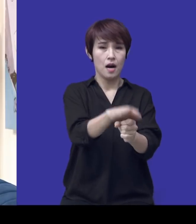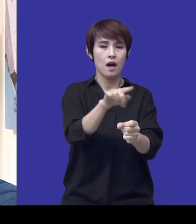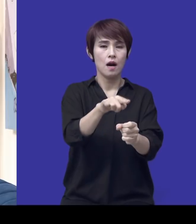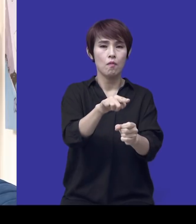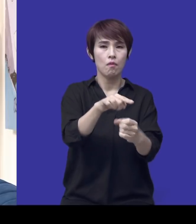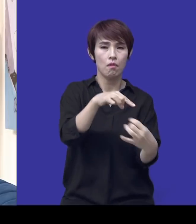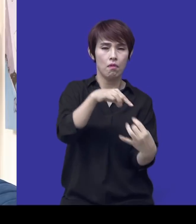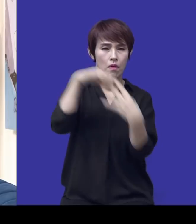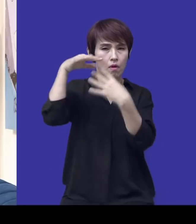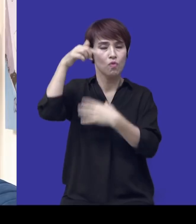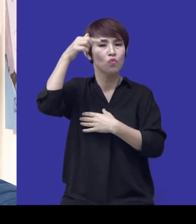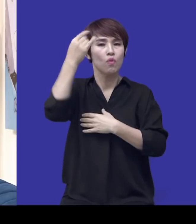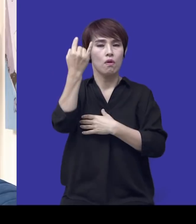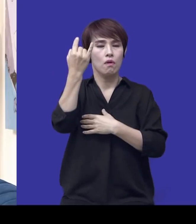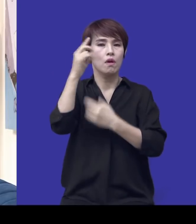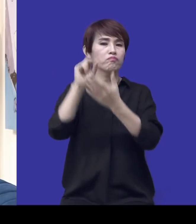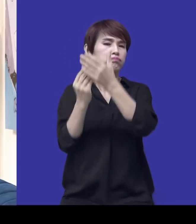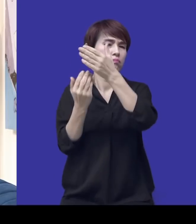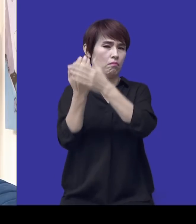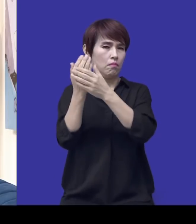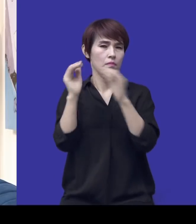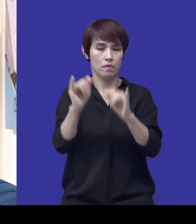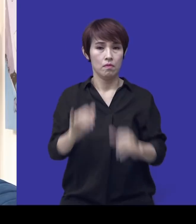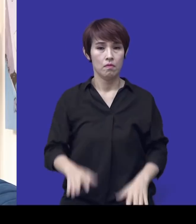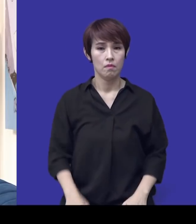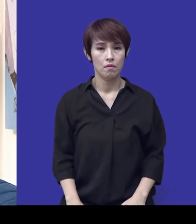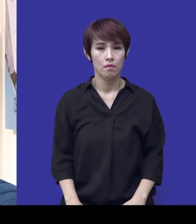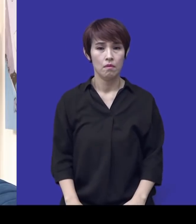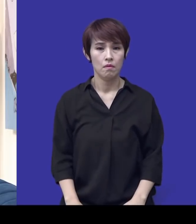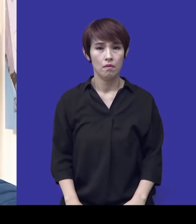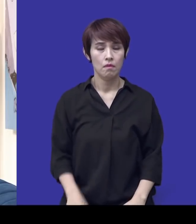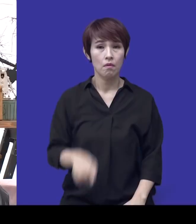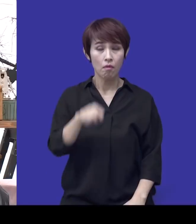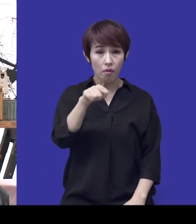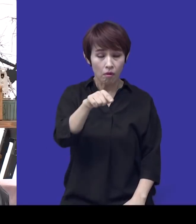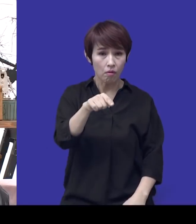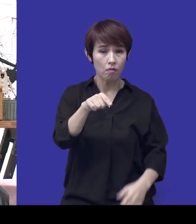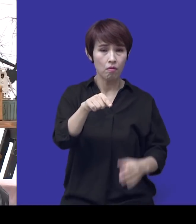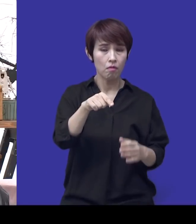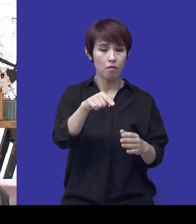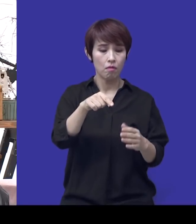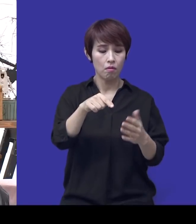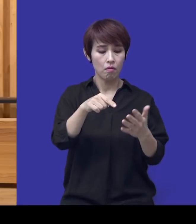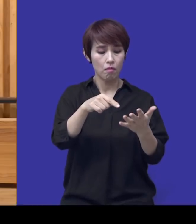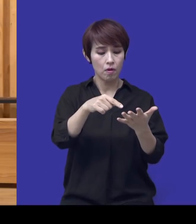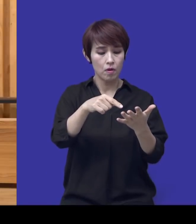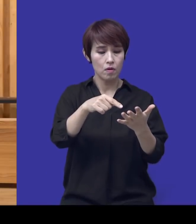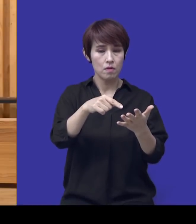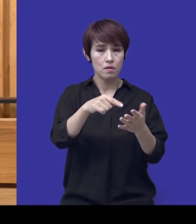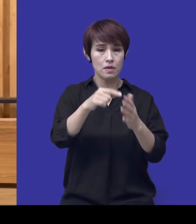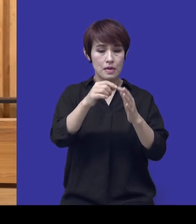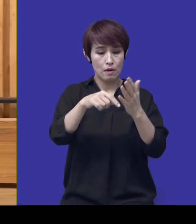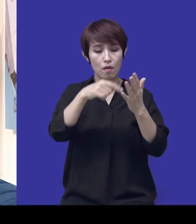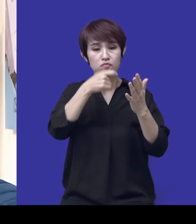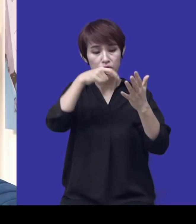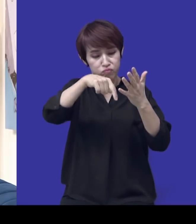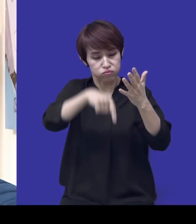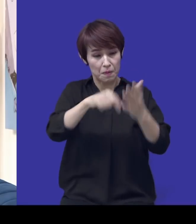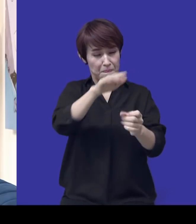그거를 사람들이 알면서도 안 하는 이유가 절단하면은 땀이 다른 데로 나요. 예를 들어서